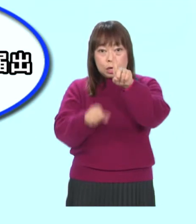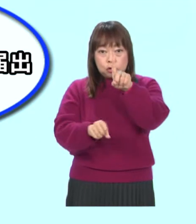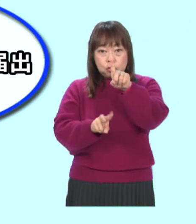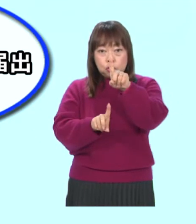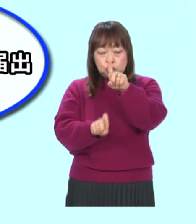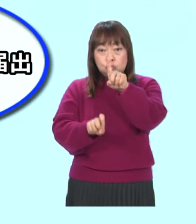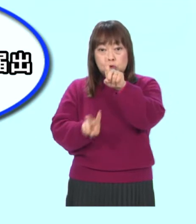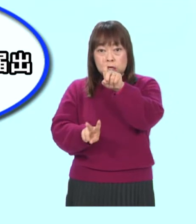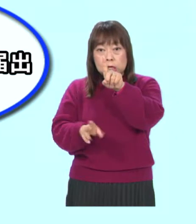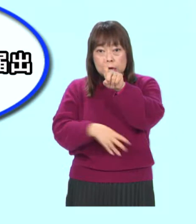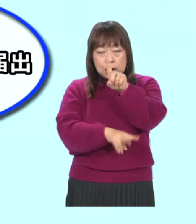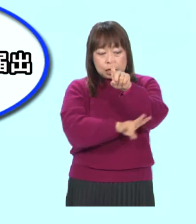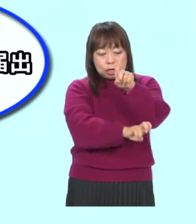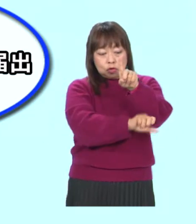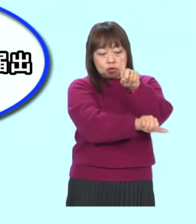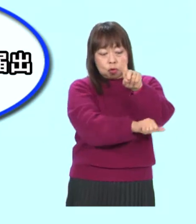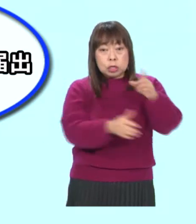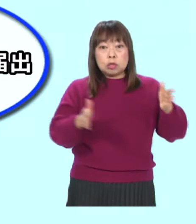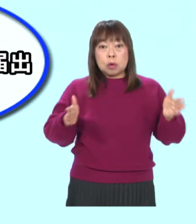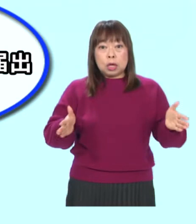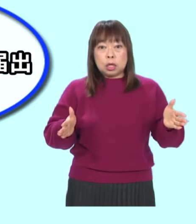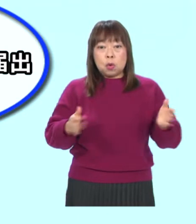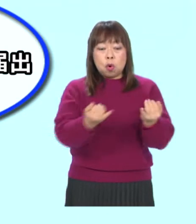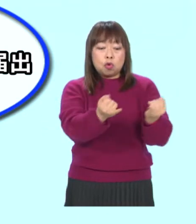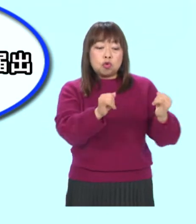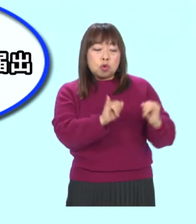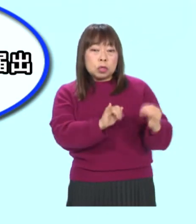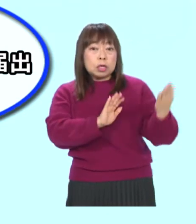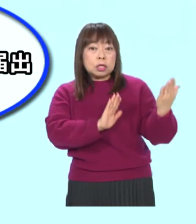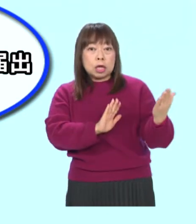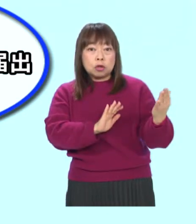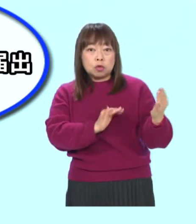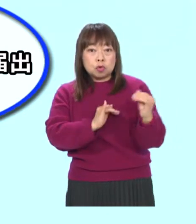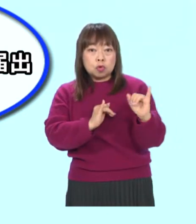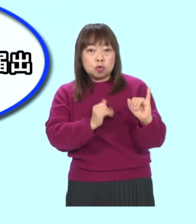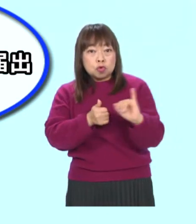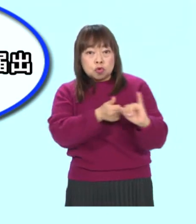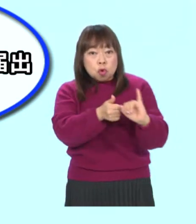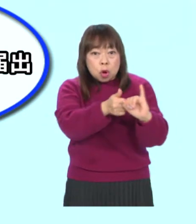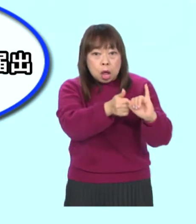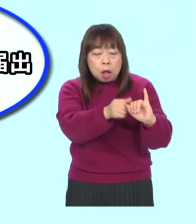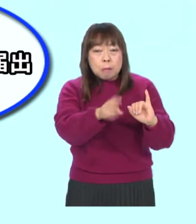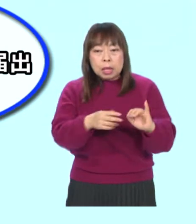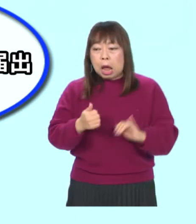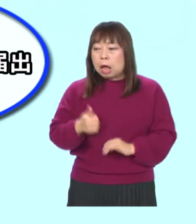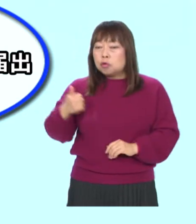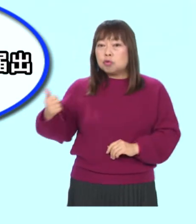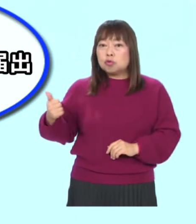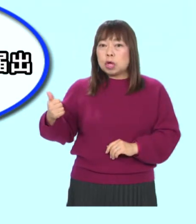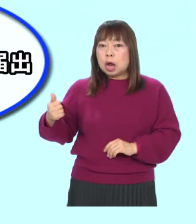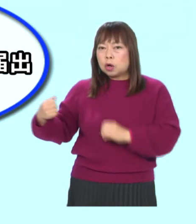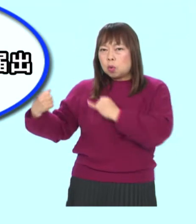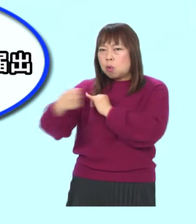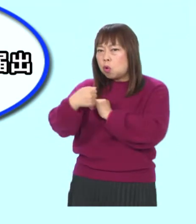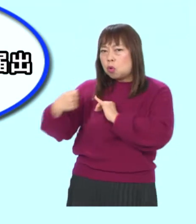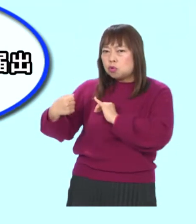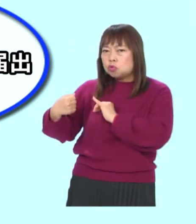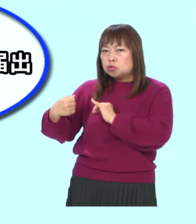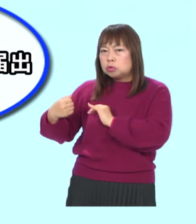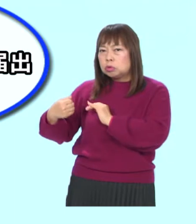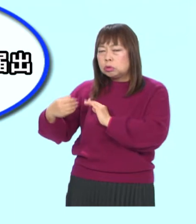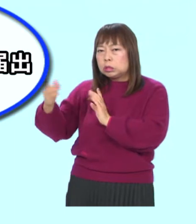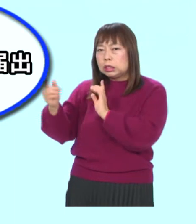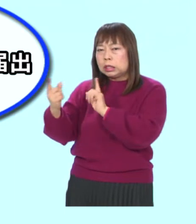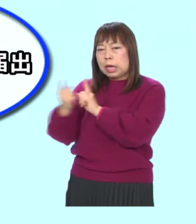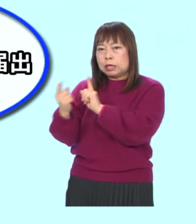から25日の間を、女性に対するストーカー及び配偶者等暴力対策の推進月